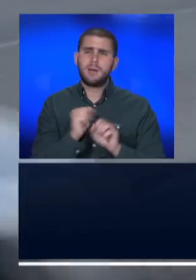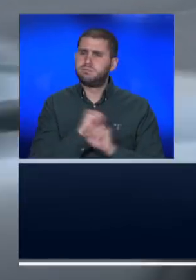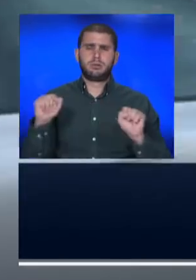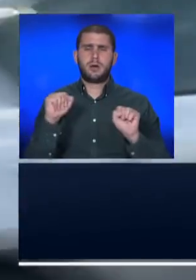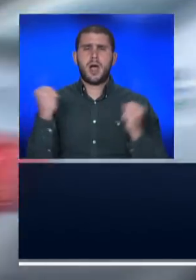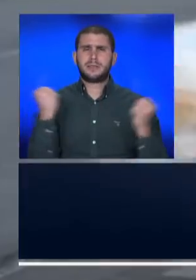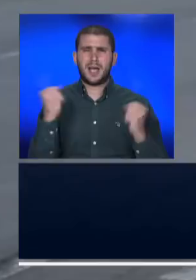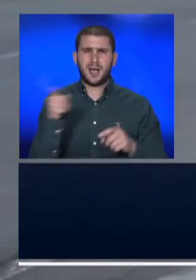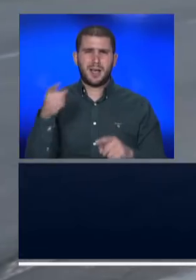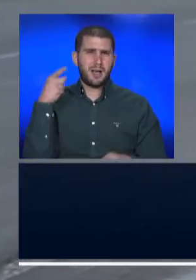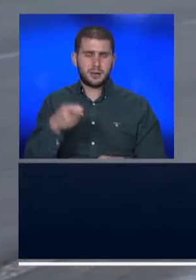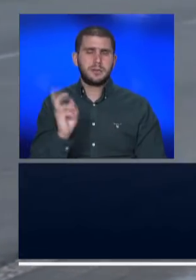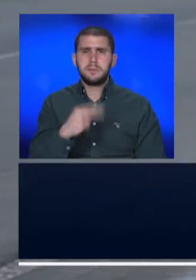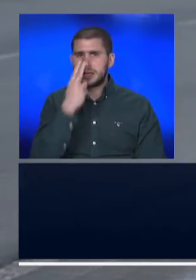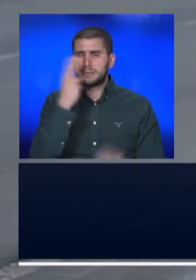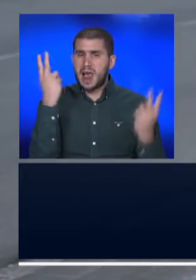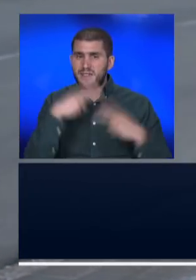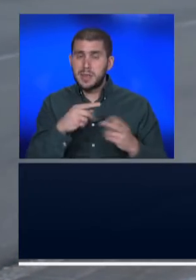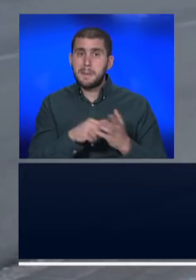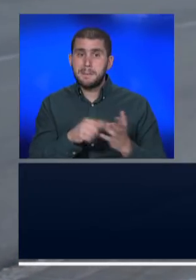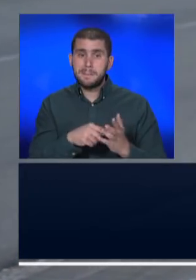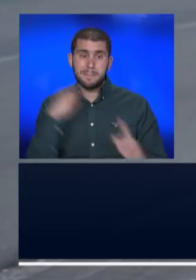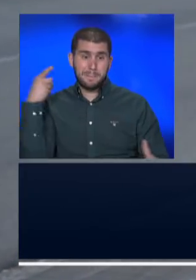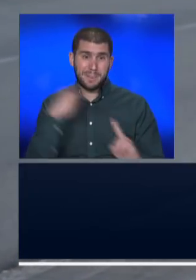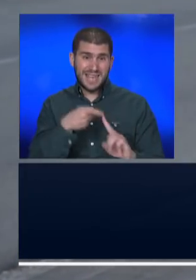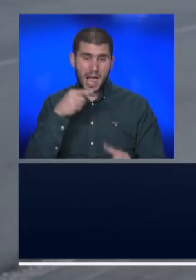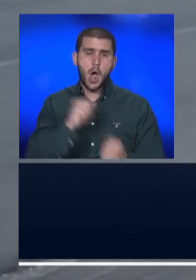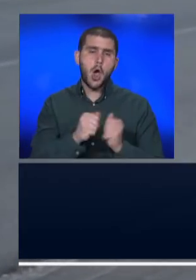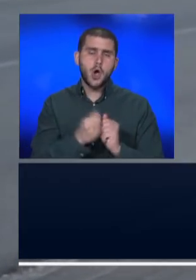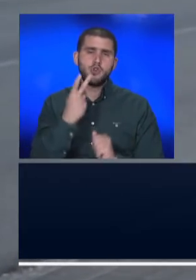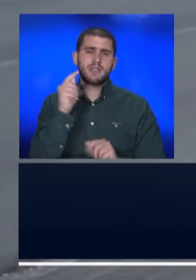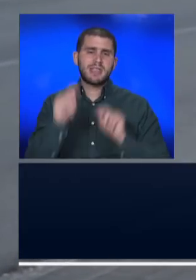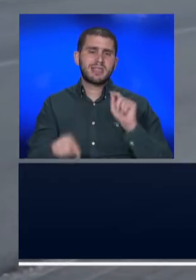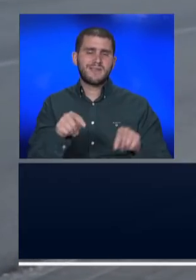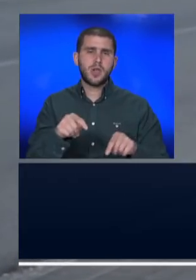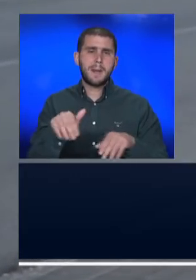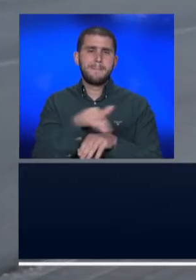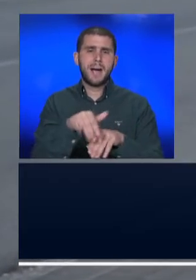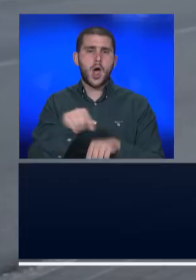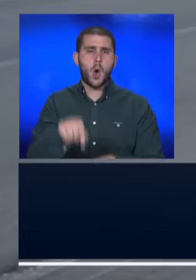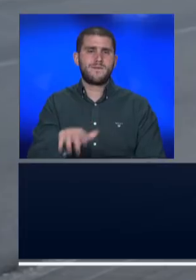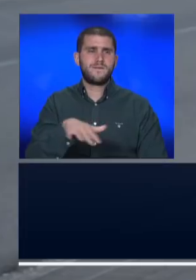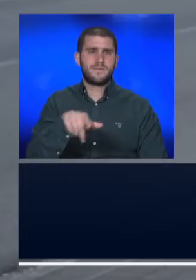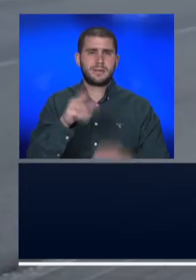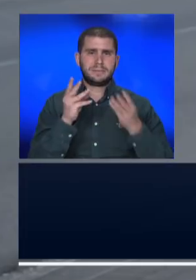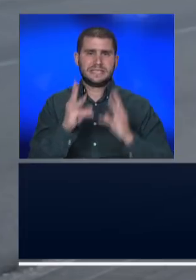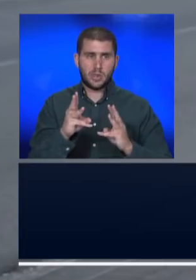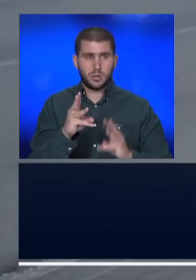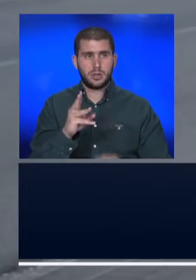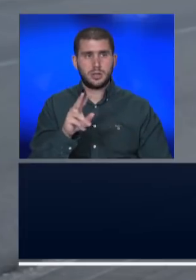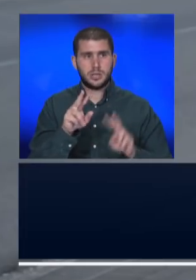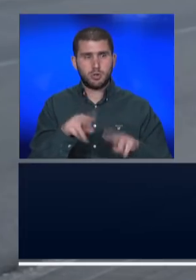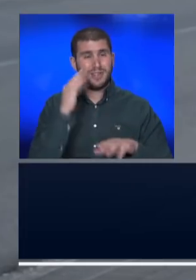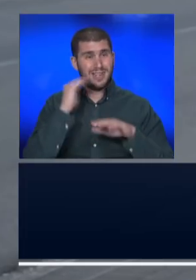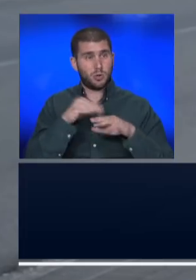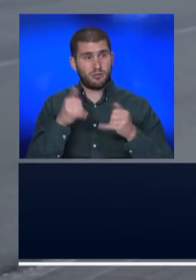מנסים להבין האם הייתה פגיעה ישירה או שתי נפילות ברחובות כאן בסדרות. הנה יש לנו עדכון על פגיעה